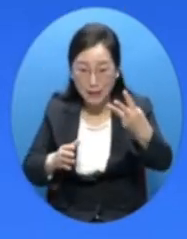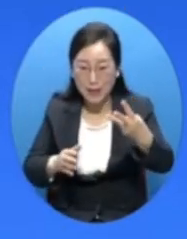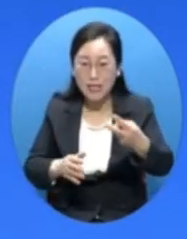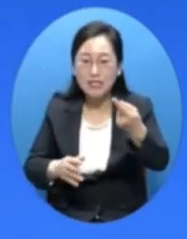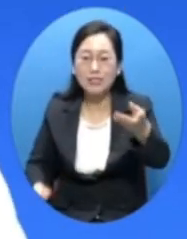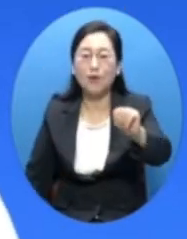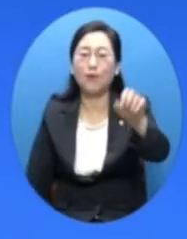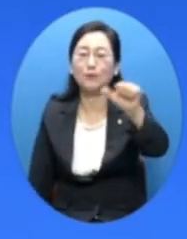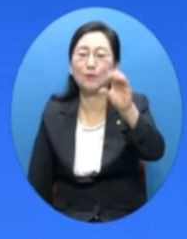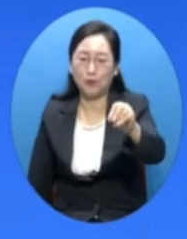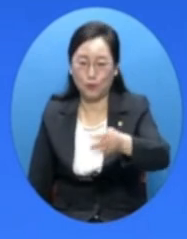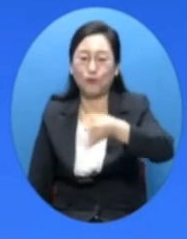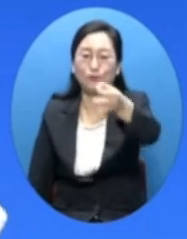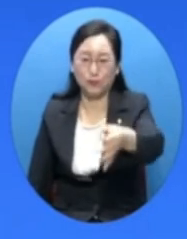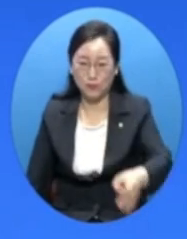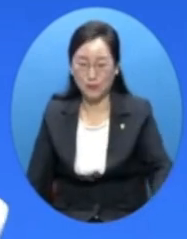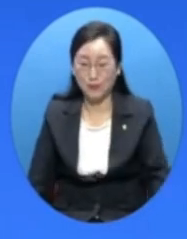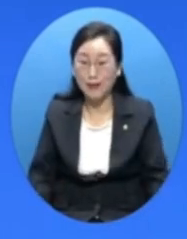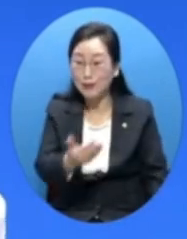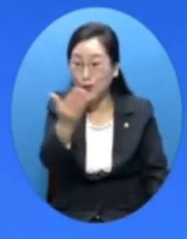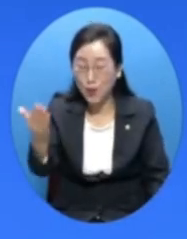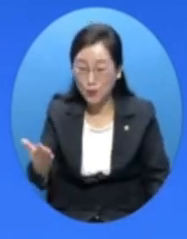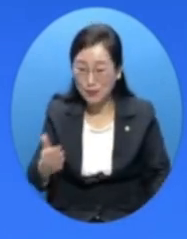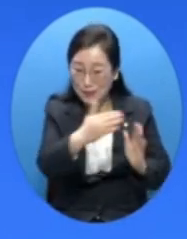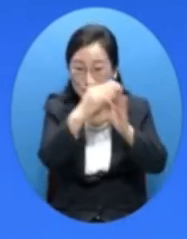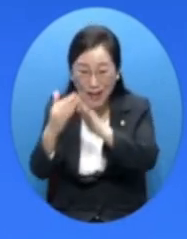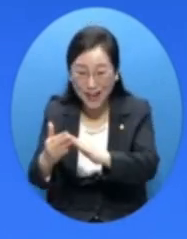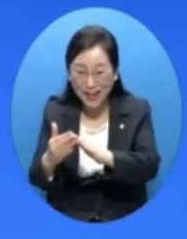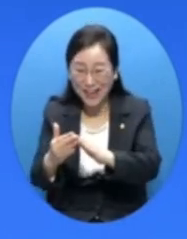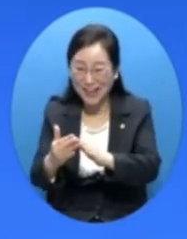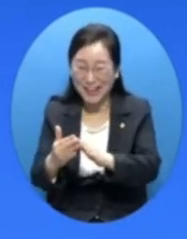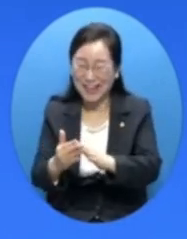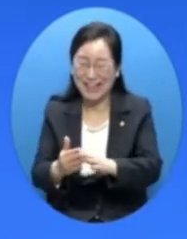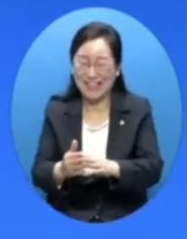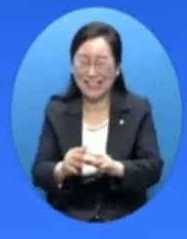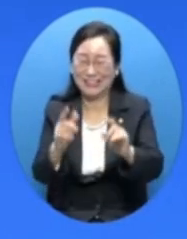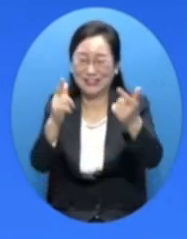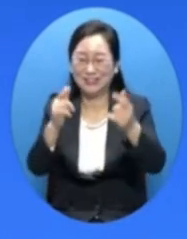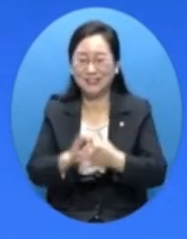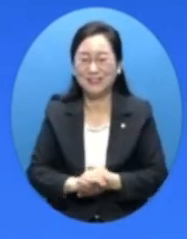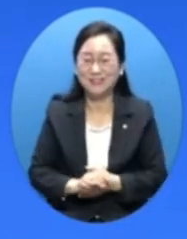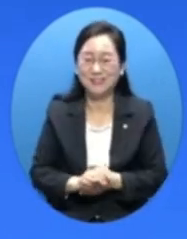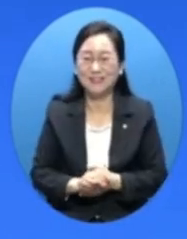원입니다. 그렇다고 여러분 거기 다 가라는 말은 아니고